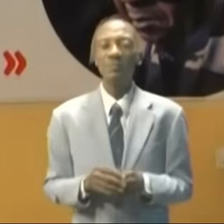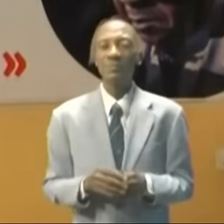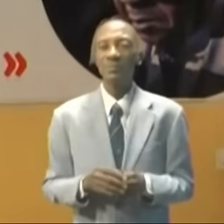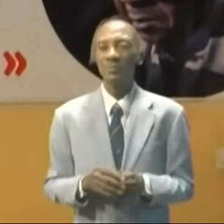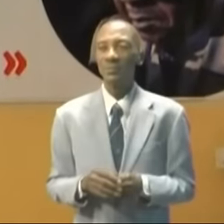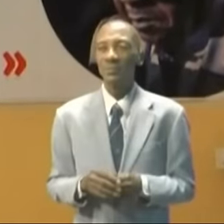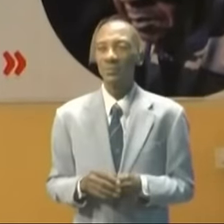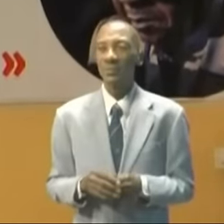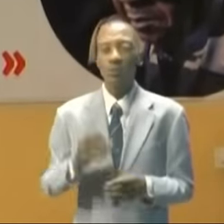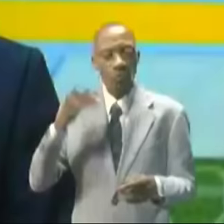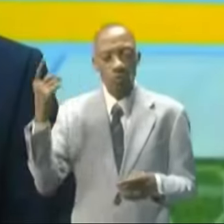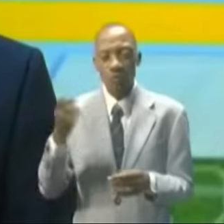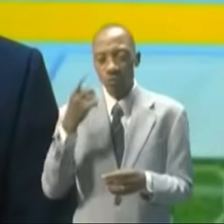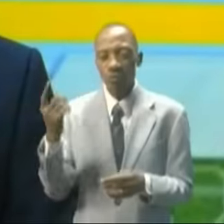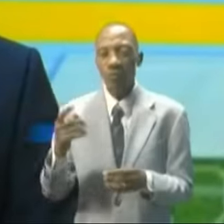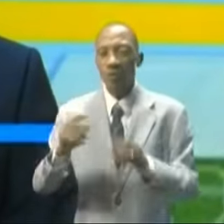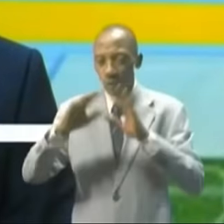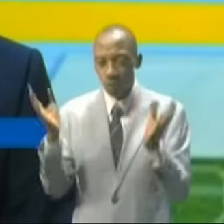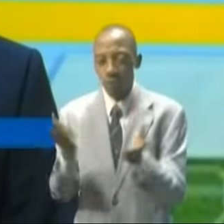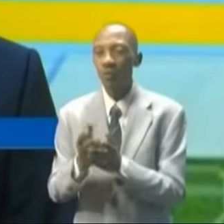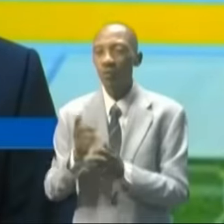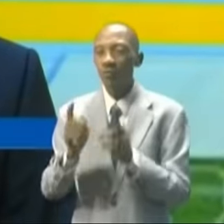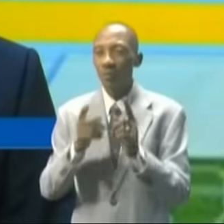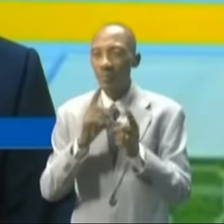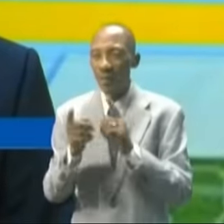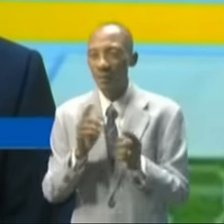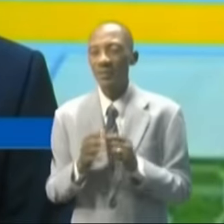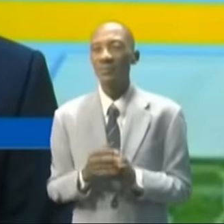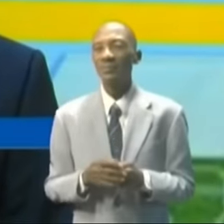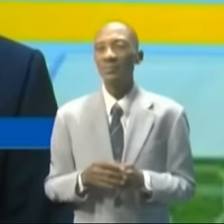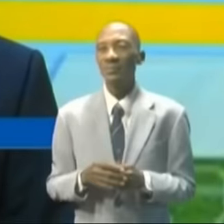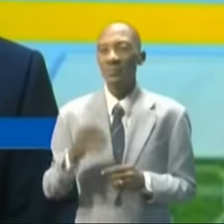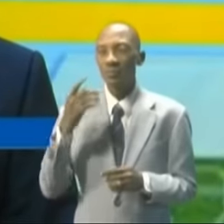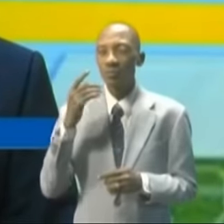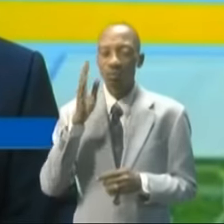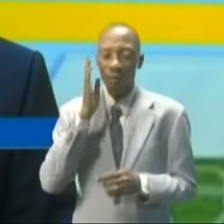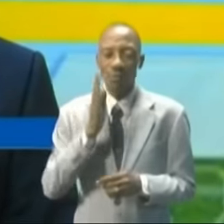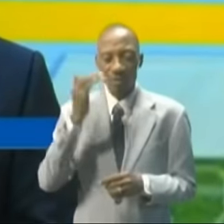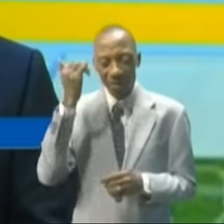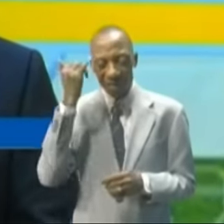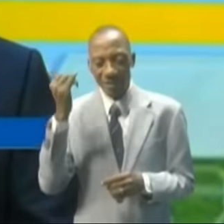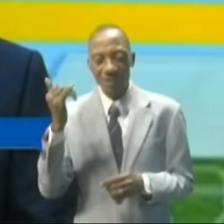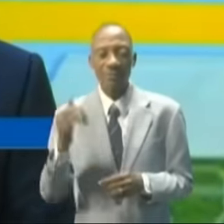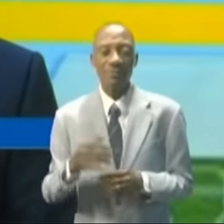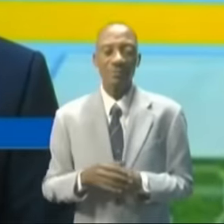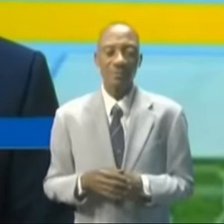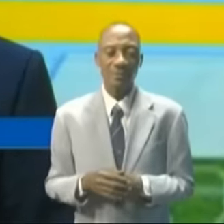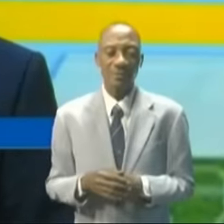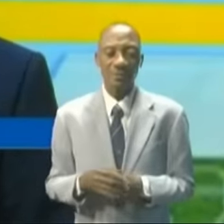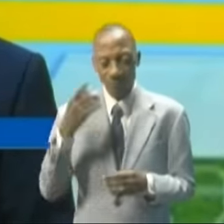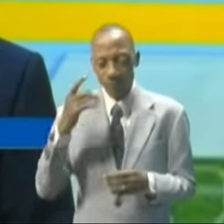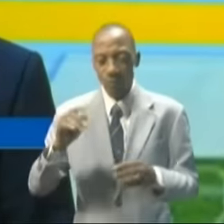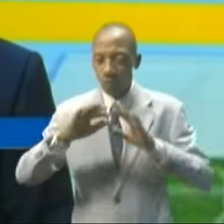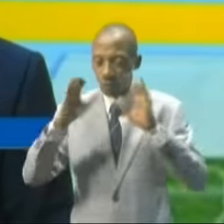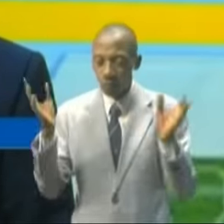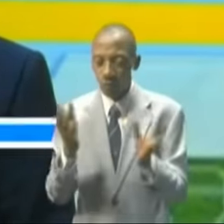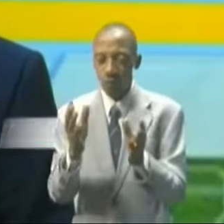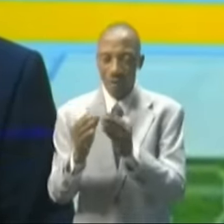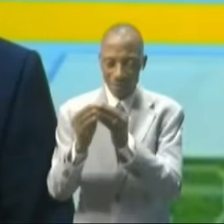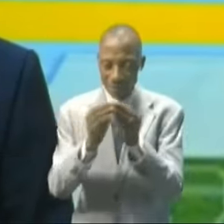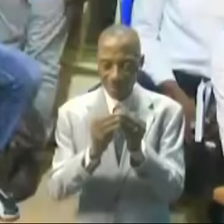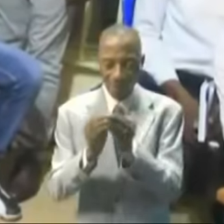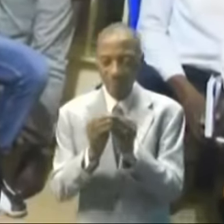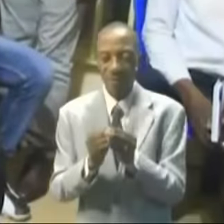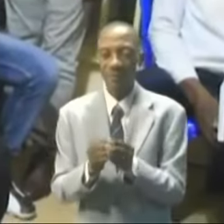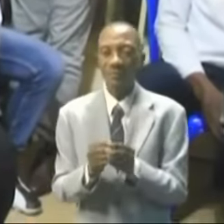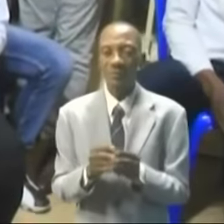différents domaines, parce que dans le corps de cette méga structure regorge à son sein tous les corps